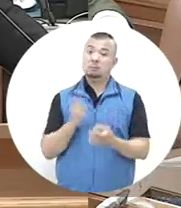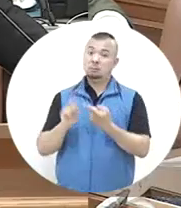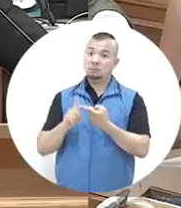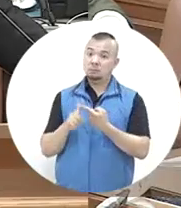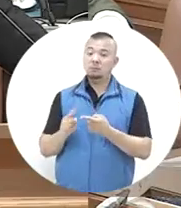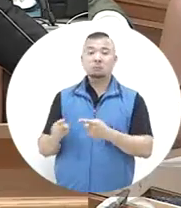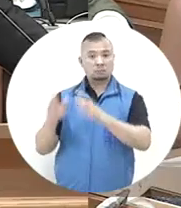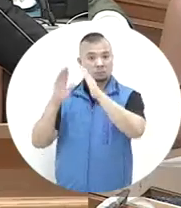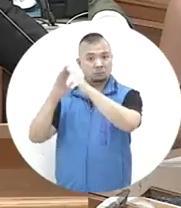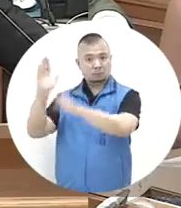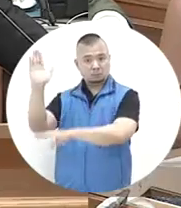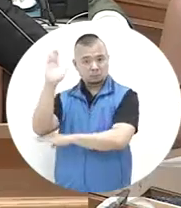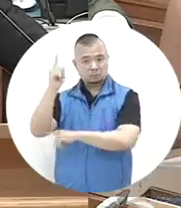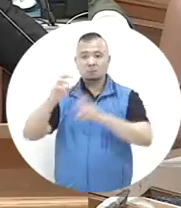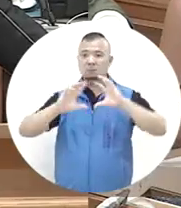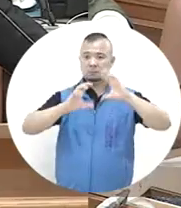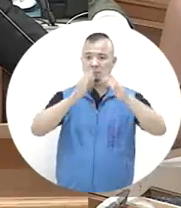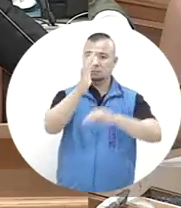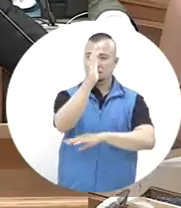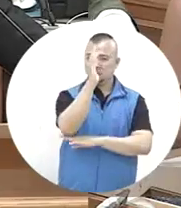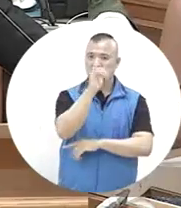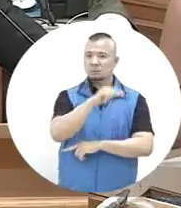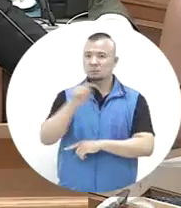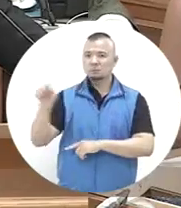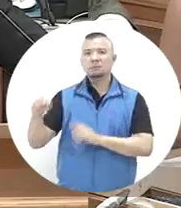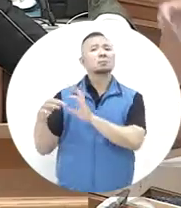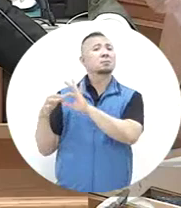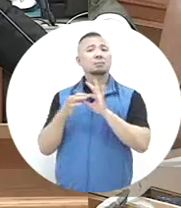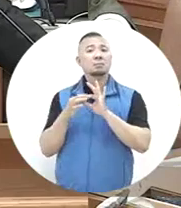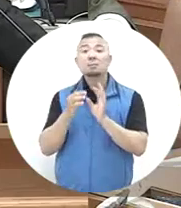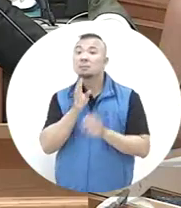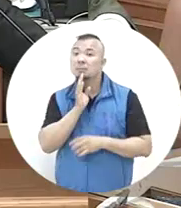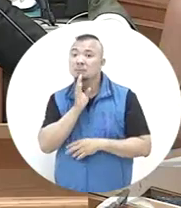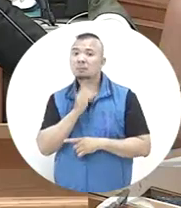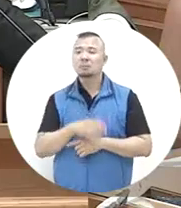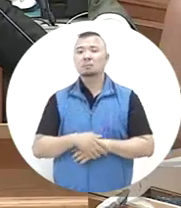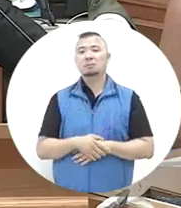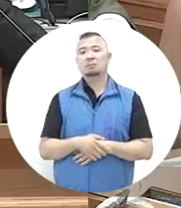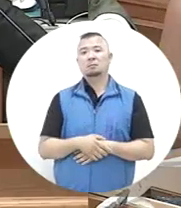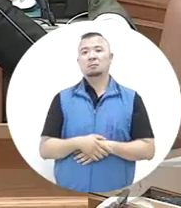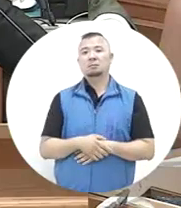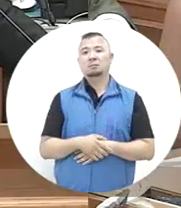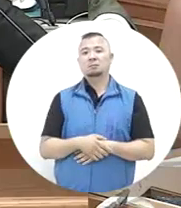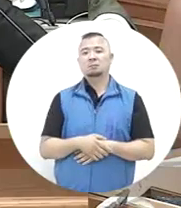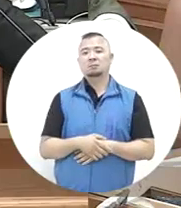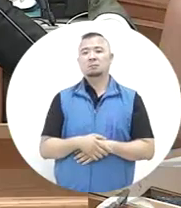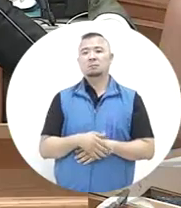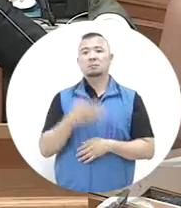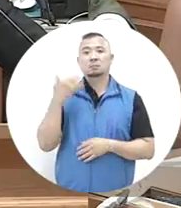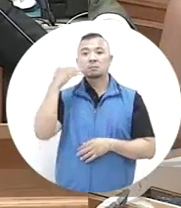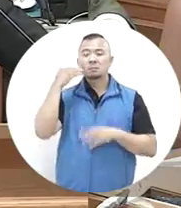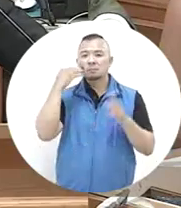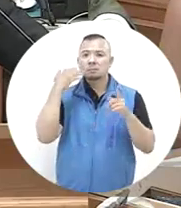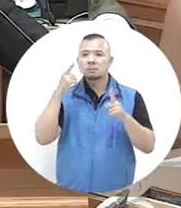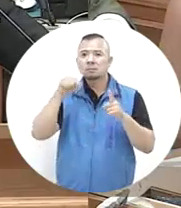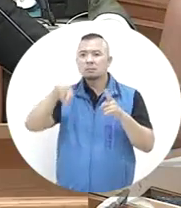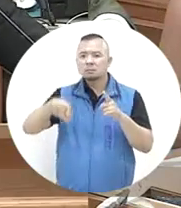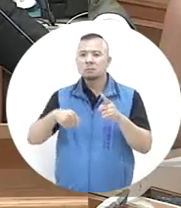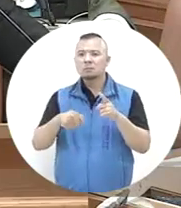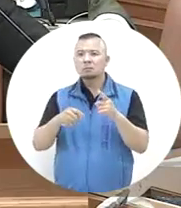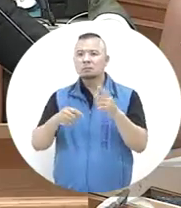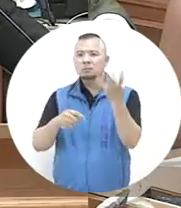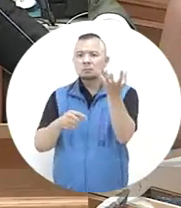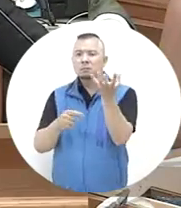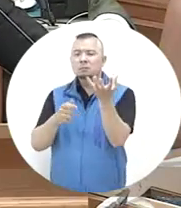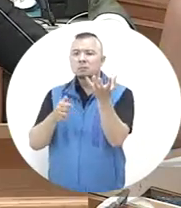国政其实是息息相关，对不对？覆巢 之下也没有完卵。 对啊，你这个话我讲过